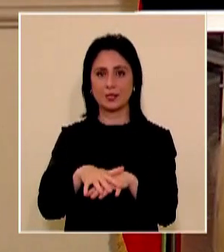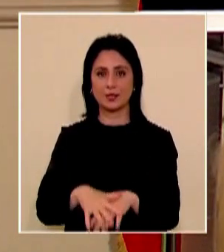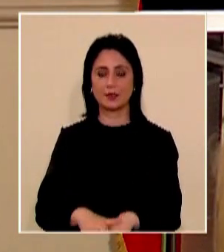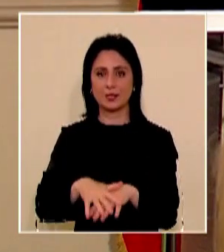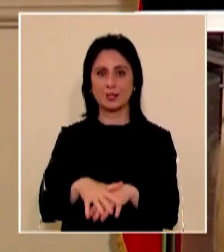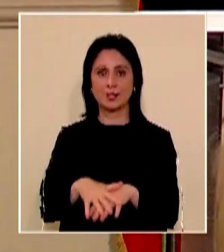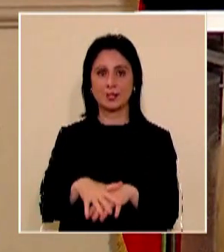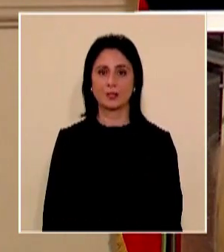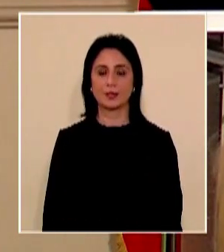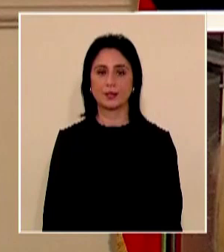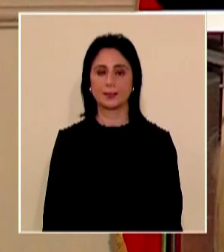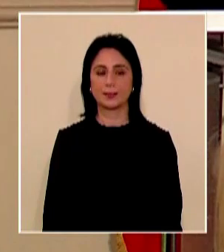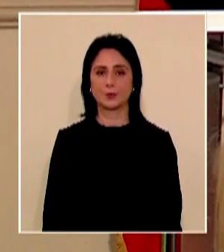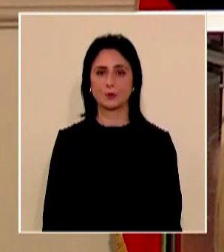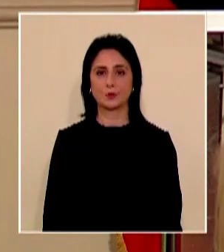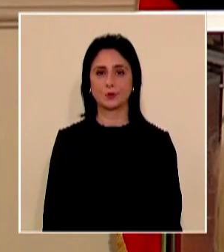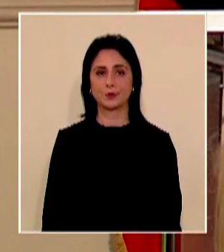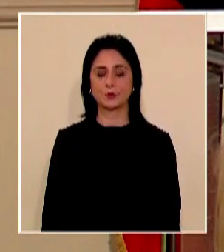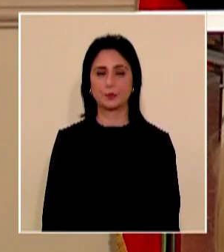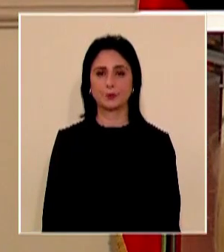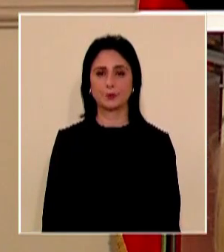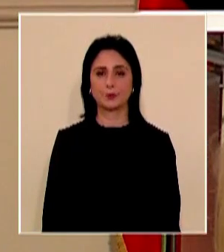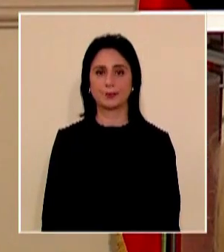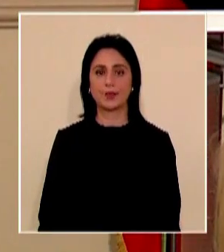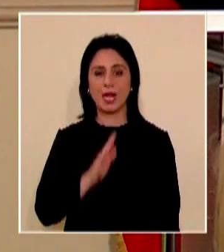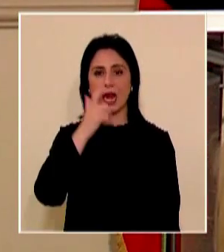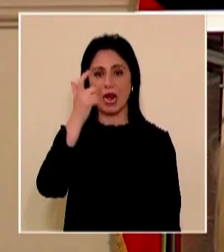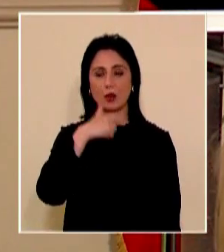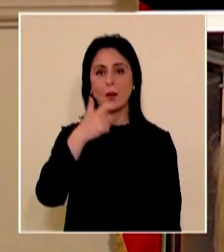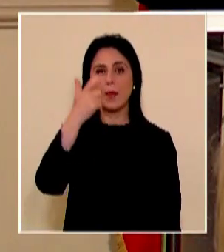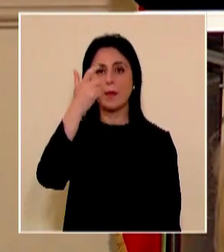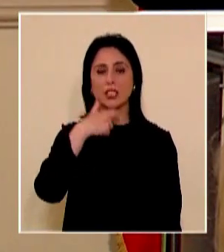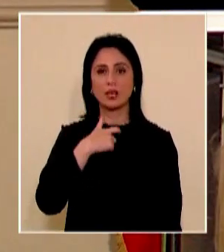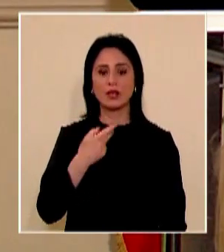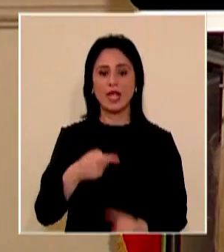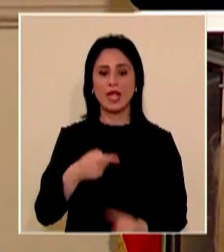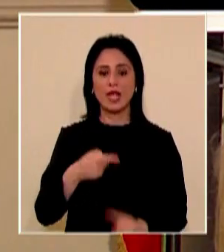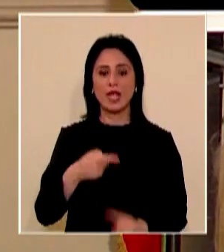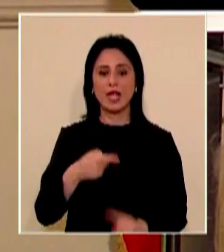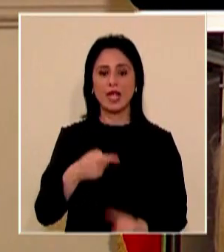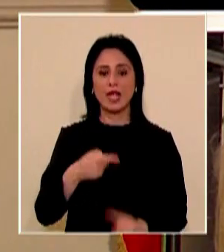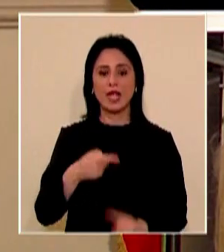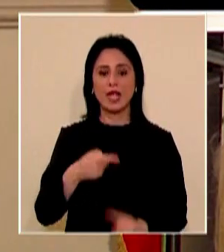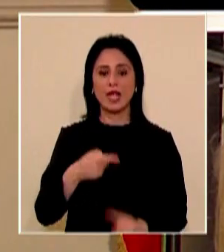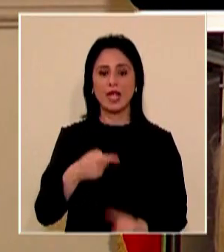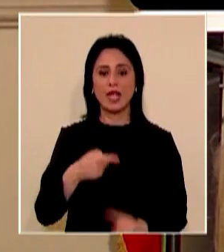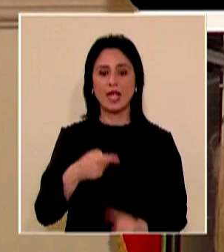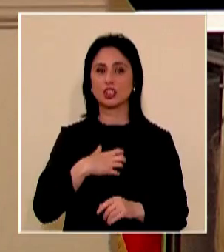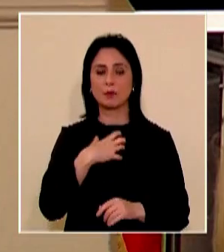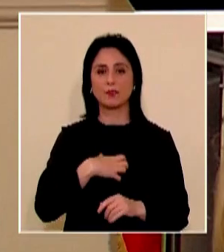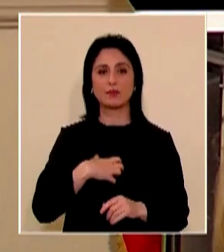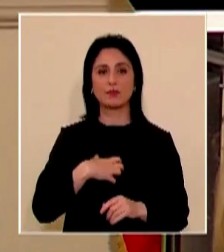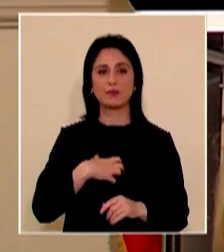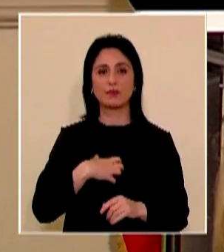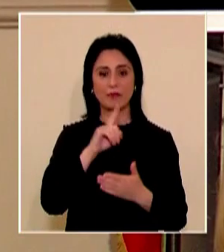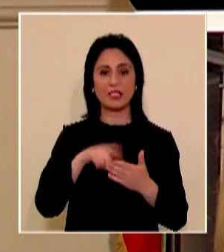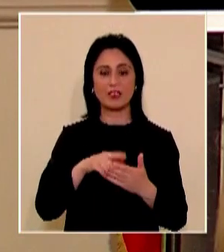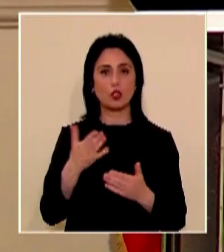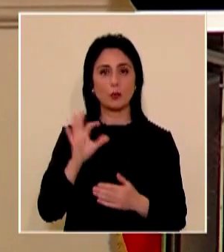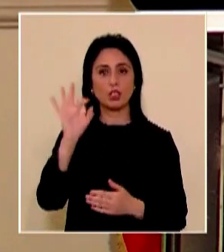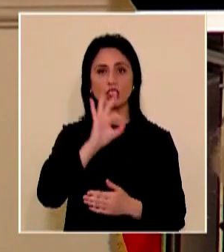państwa gruzińskiego. Szanowni Państwo, to są te najważniejsze kwestie, o